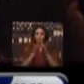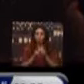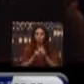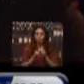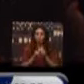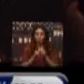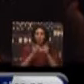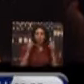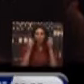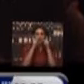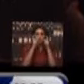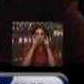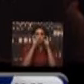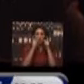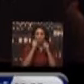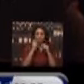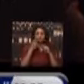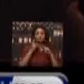على العدو